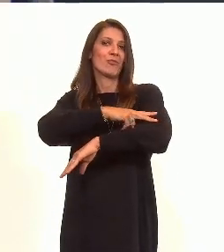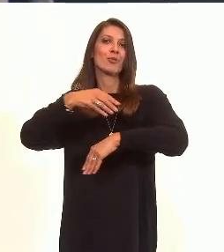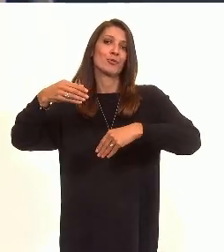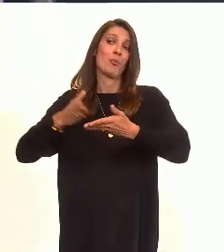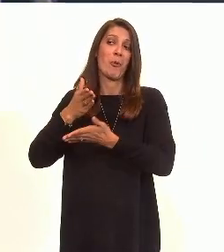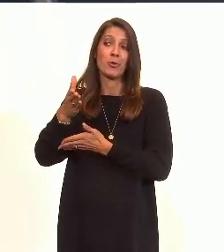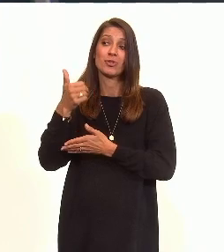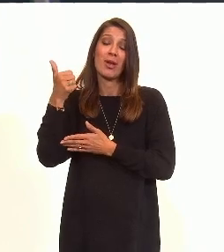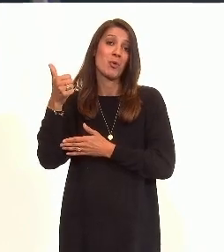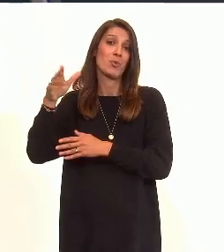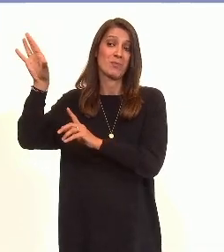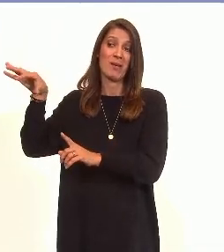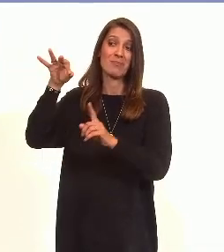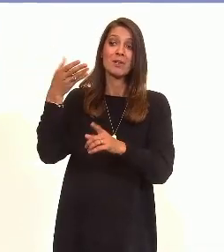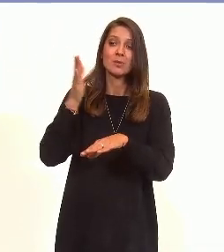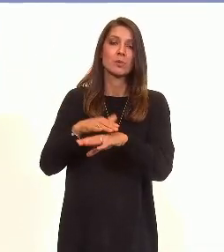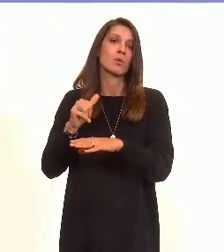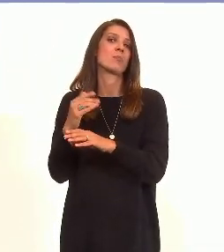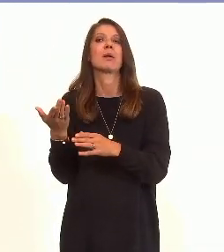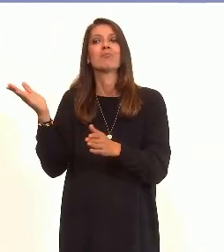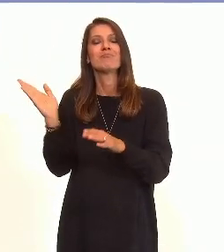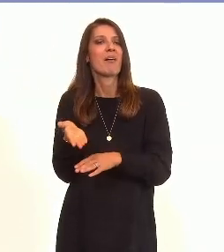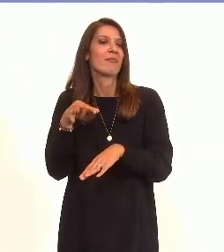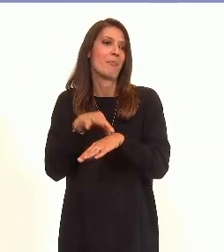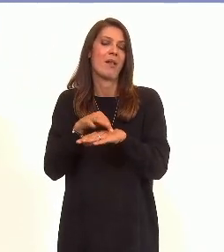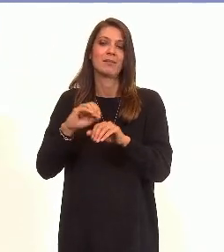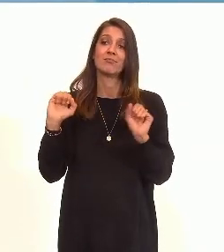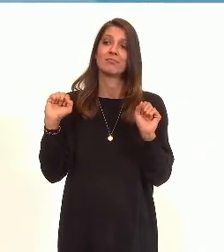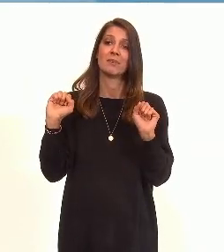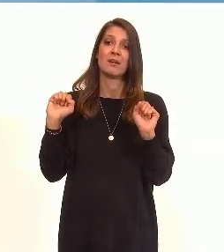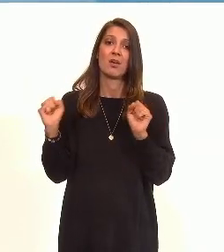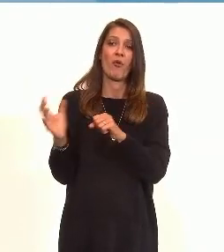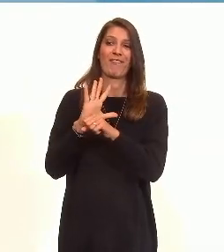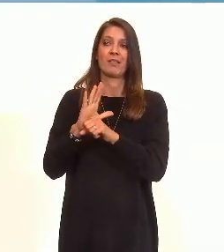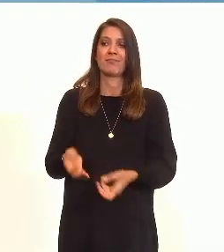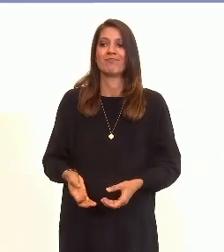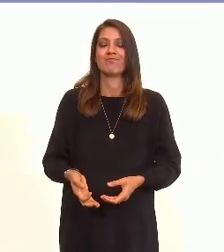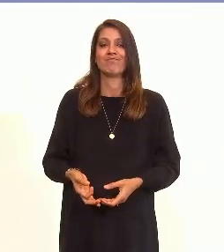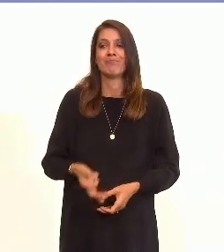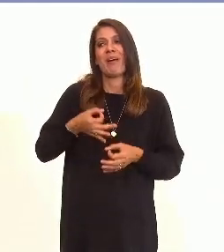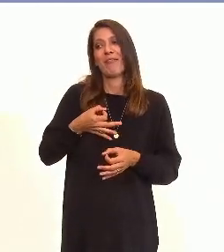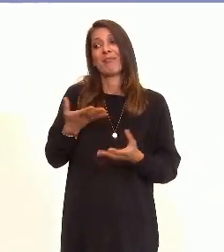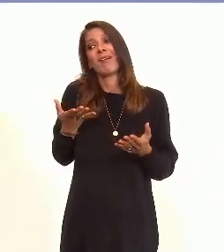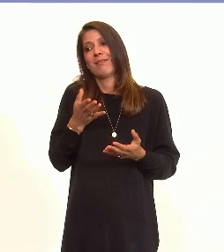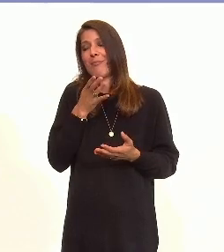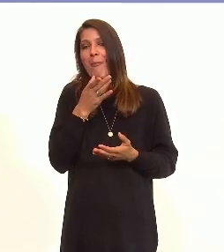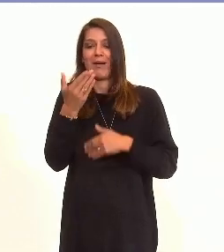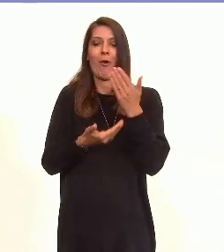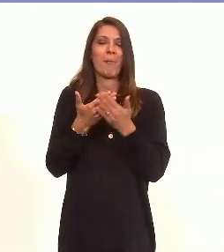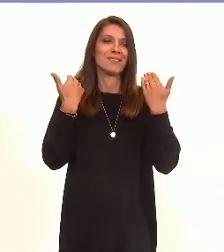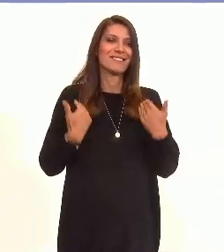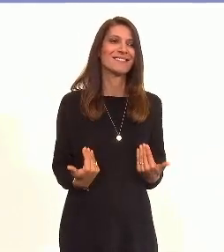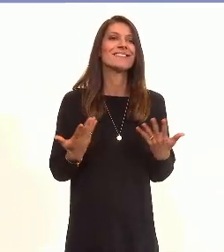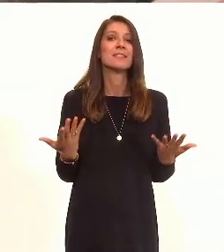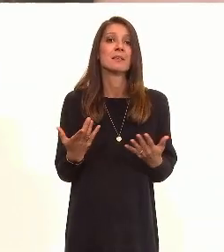malheureusement, le Covid n'a pas permis qu'elle soit à cette place aujourd'hui. On pense à elle et voilà, je crois